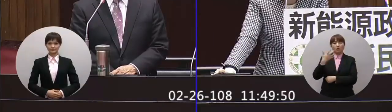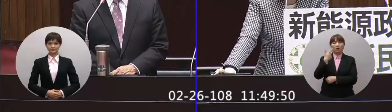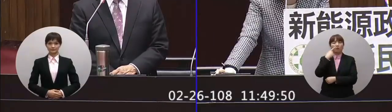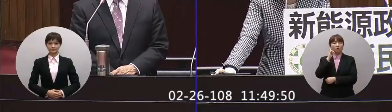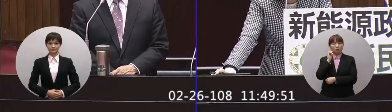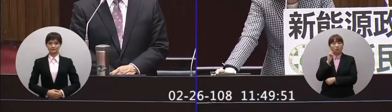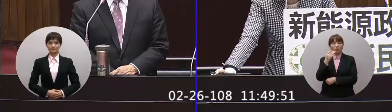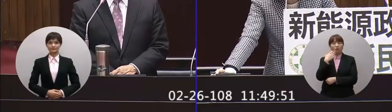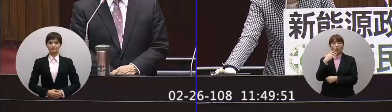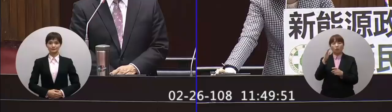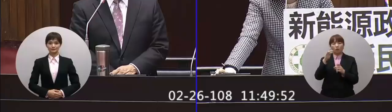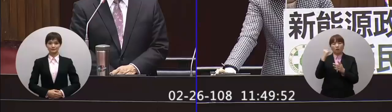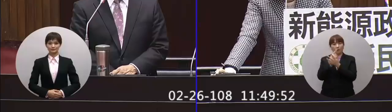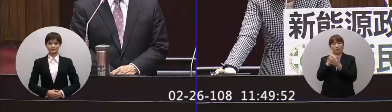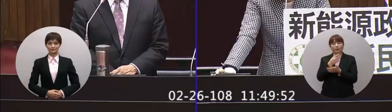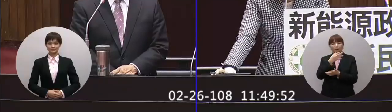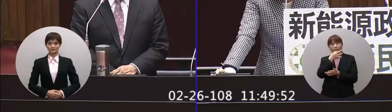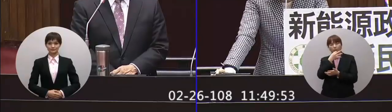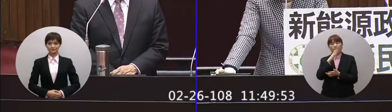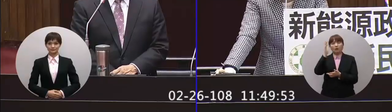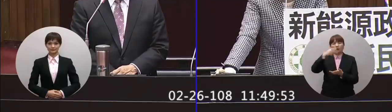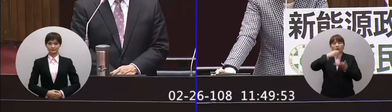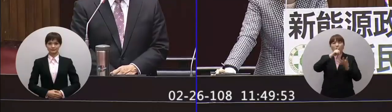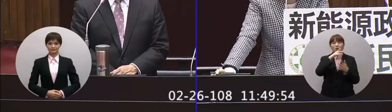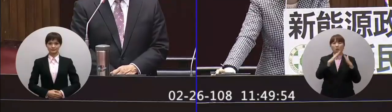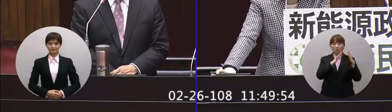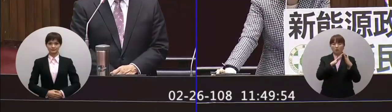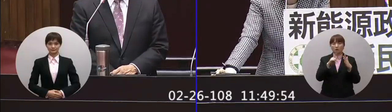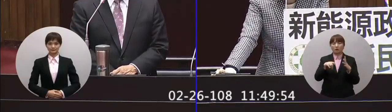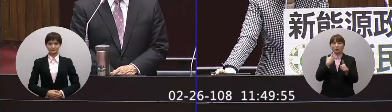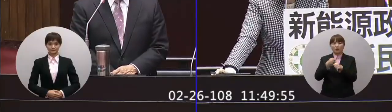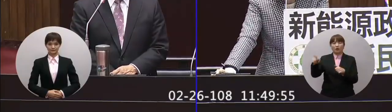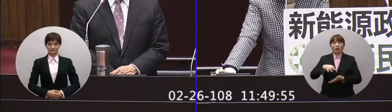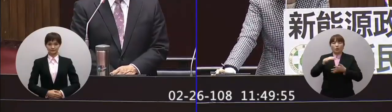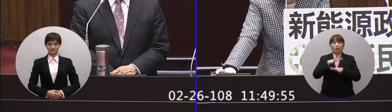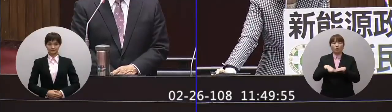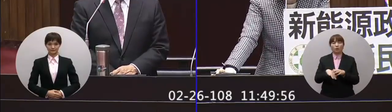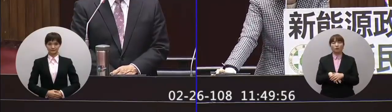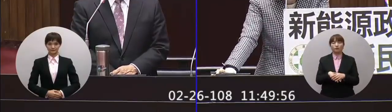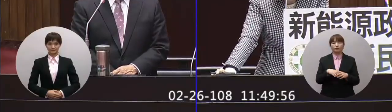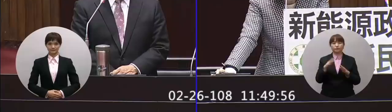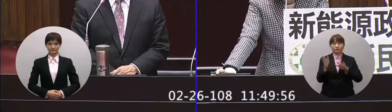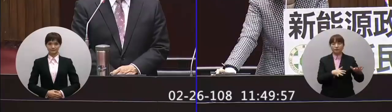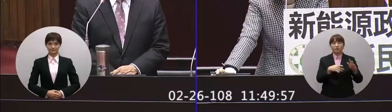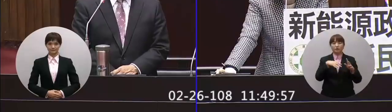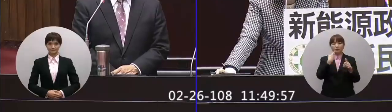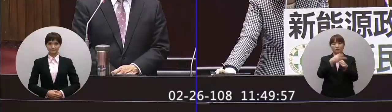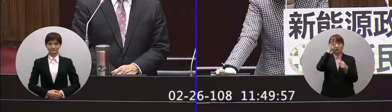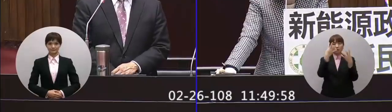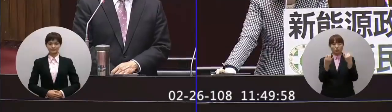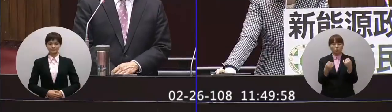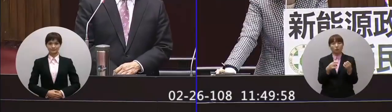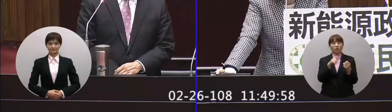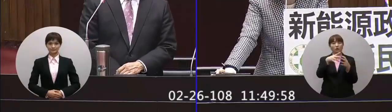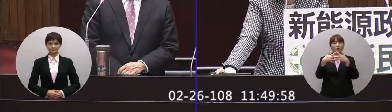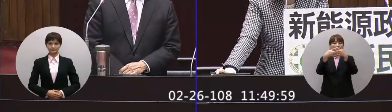心情？一天到晚把这样的事情挂在嘴边，真的不是一件好事。另外一个，我请院长看一下这个数据哦，